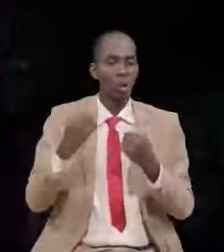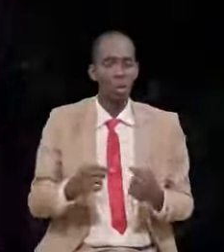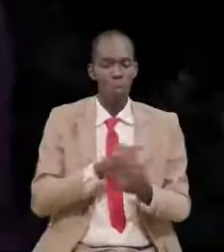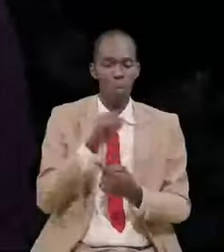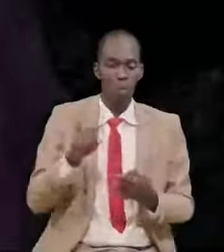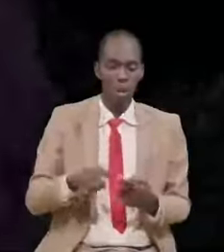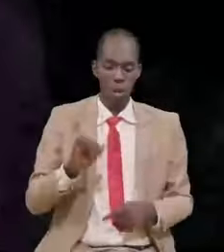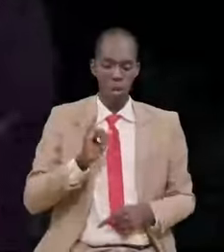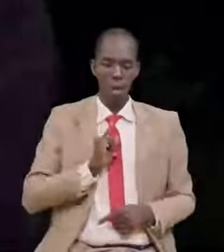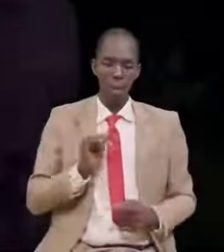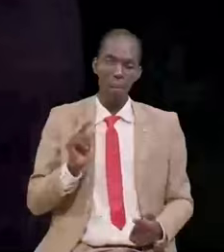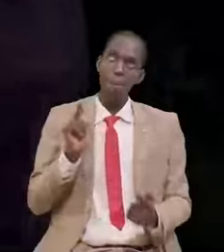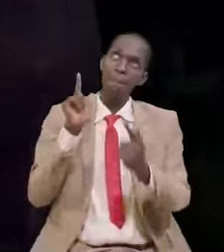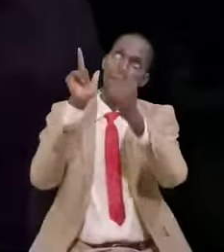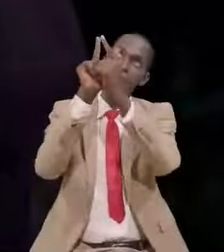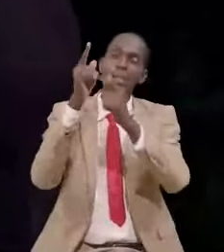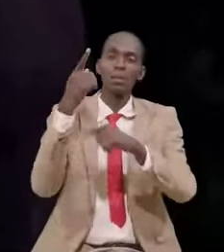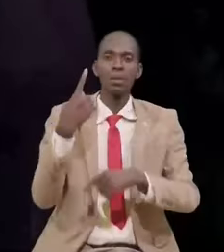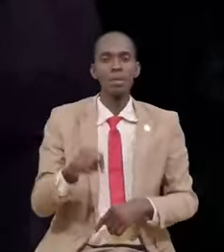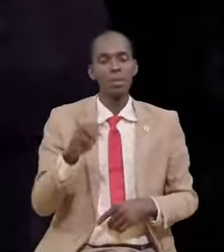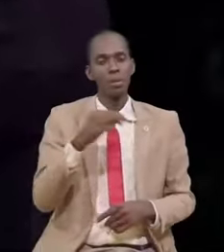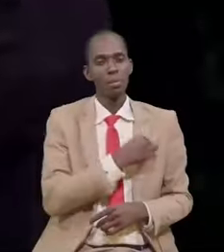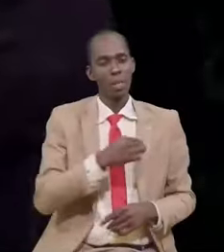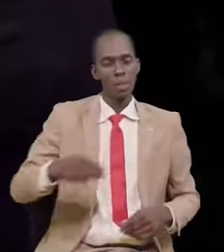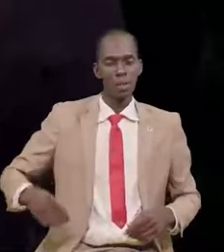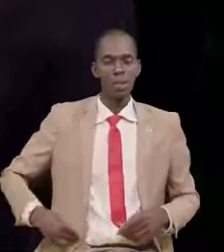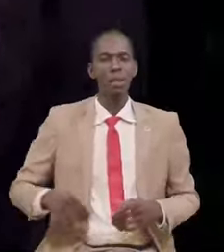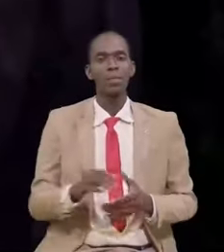Tout cela viendra quand je vais rencontrer le Messie.